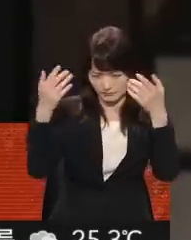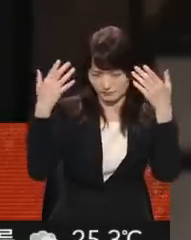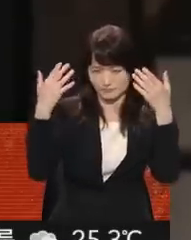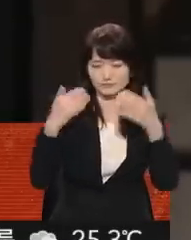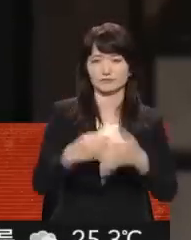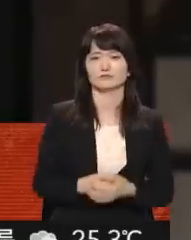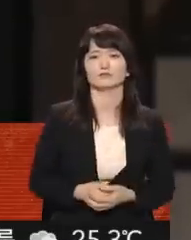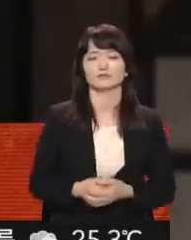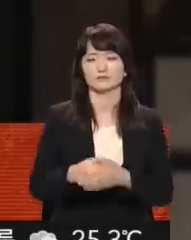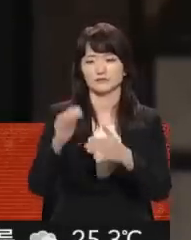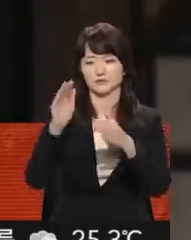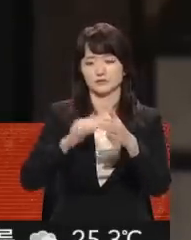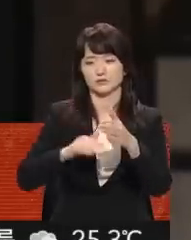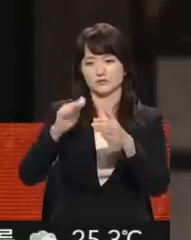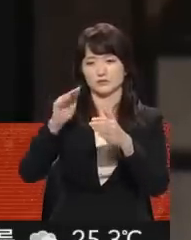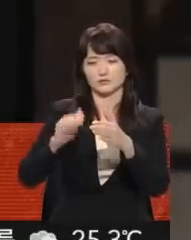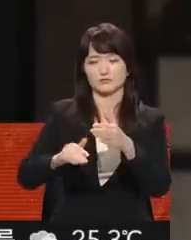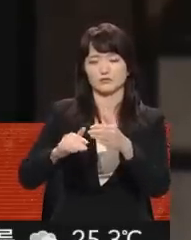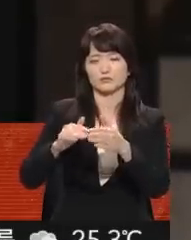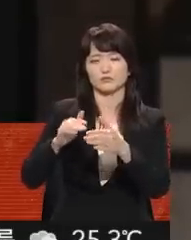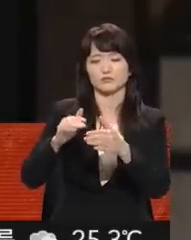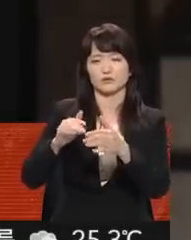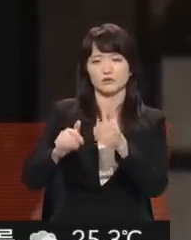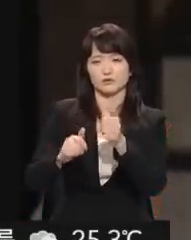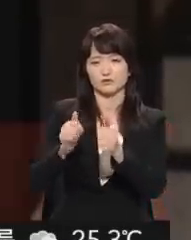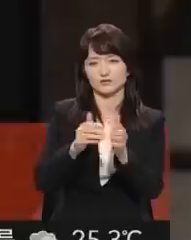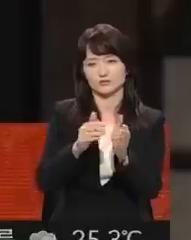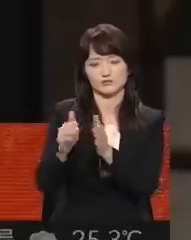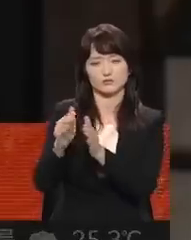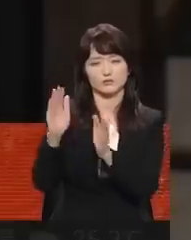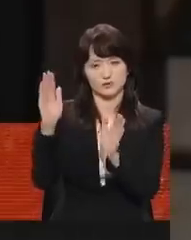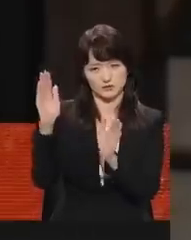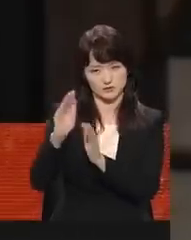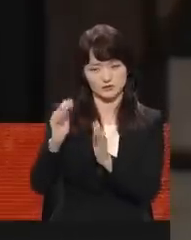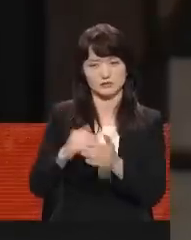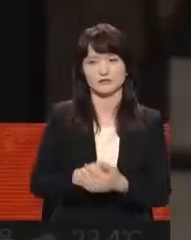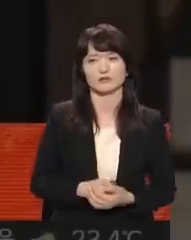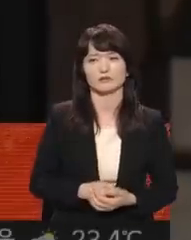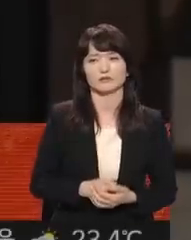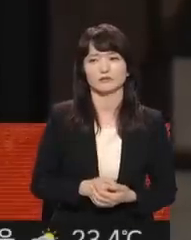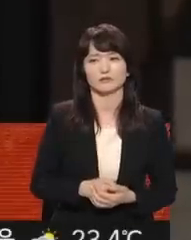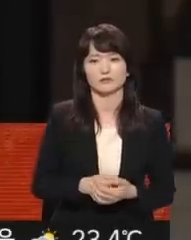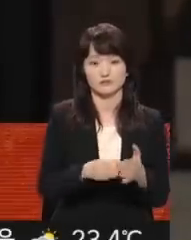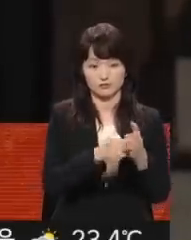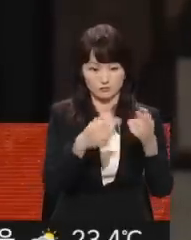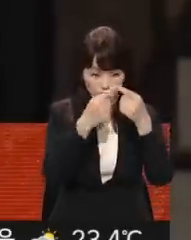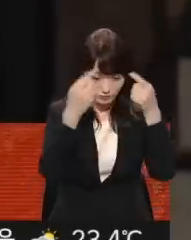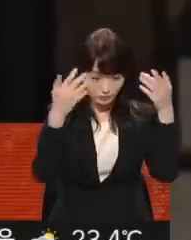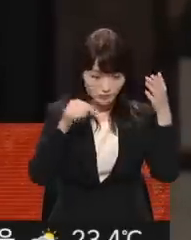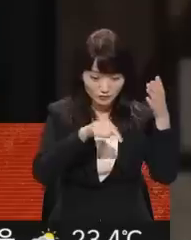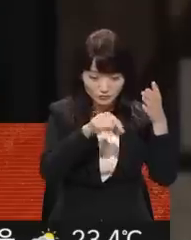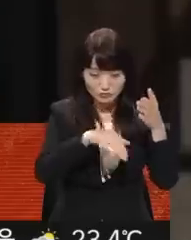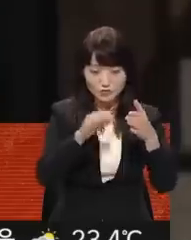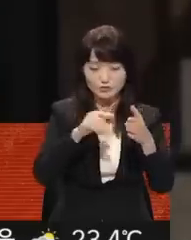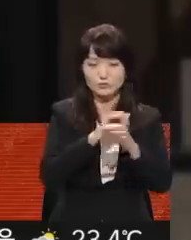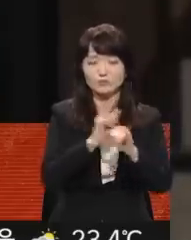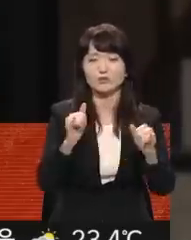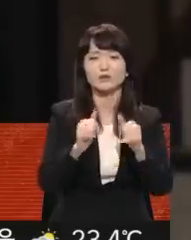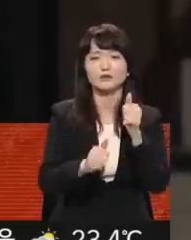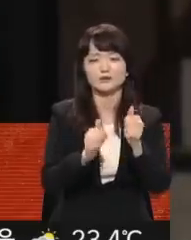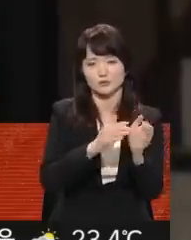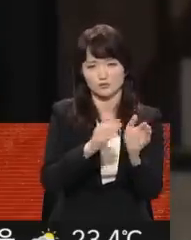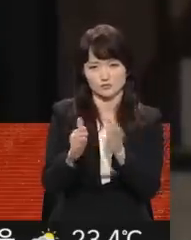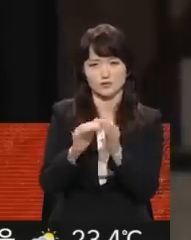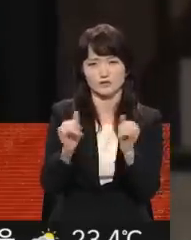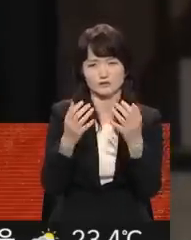공시족의 어떤 대립 그 프레임 그런데 실제로 명문대생 중에서도 공무원 시험 준비하는 분들 많습니다 그거는 이제